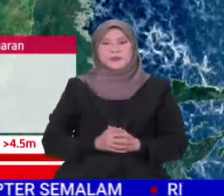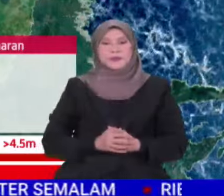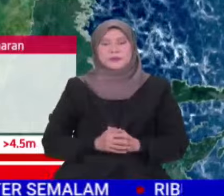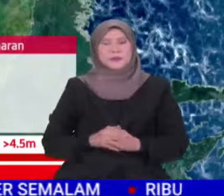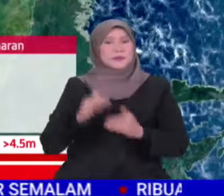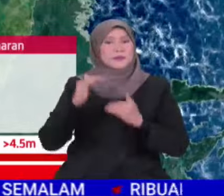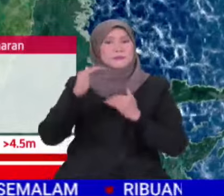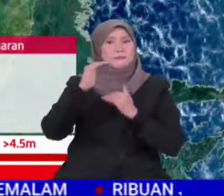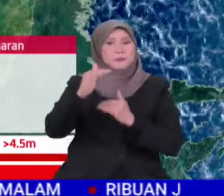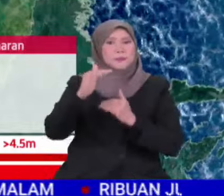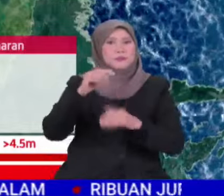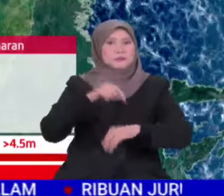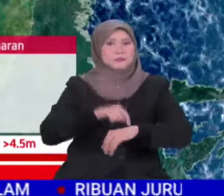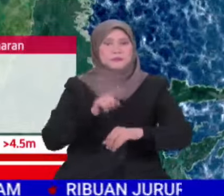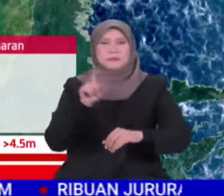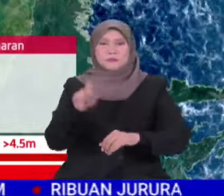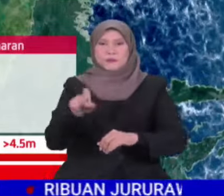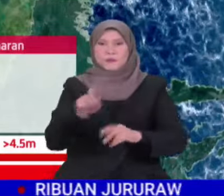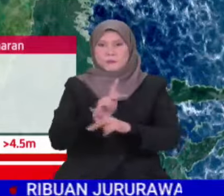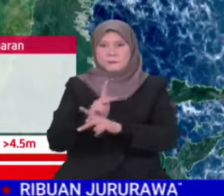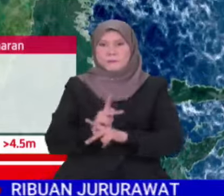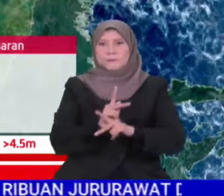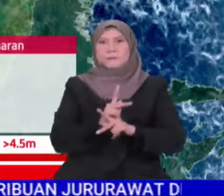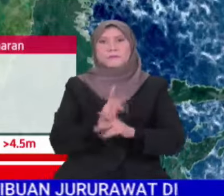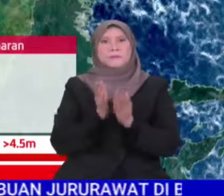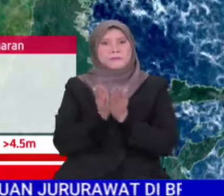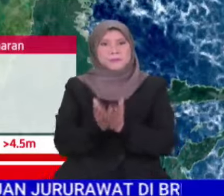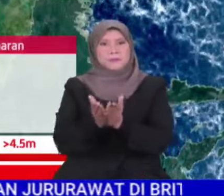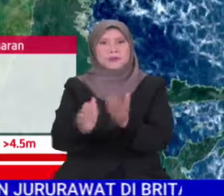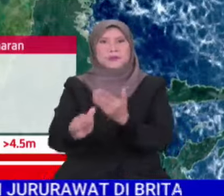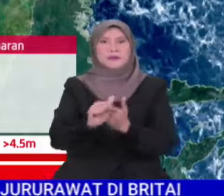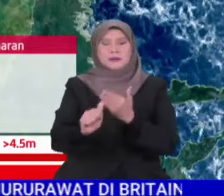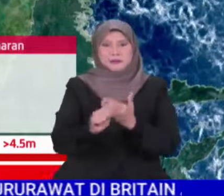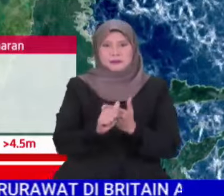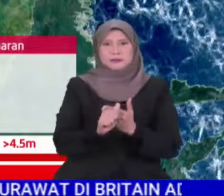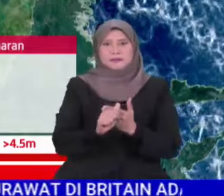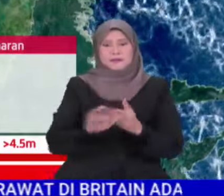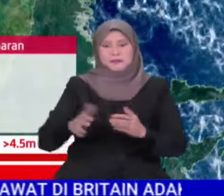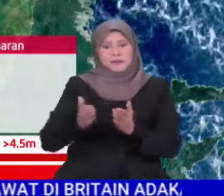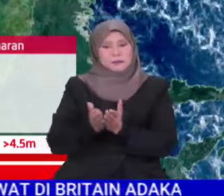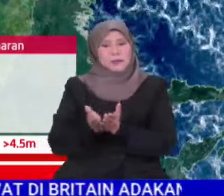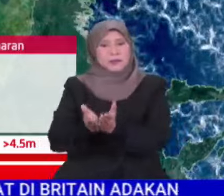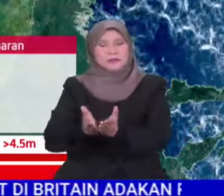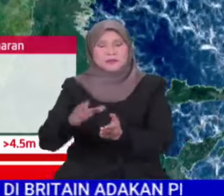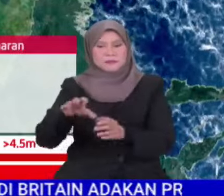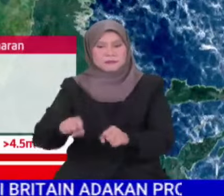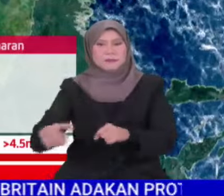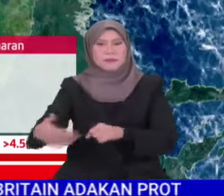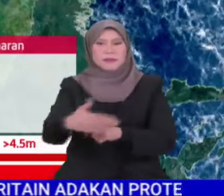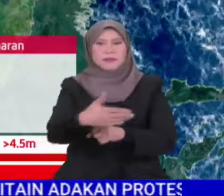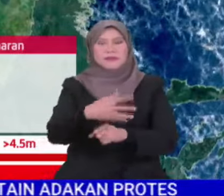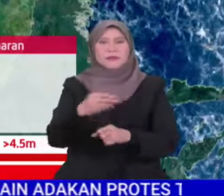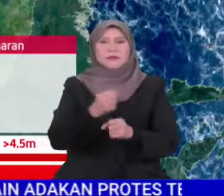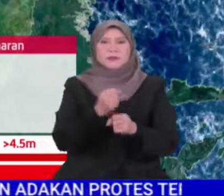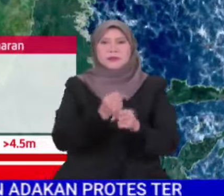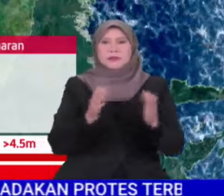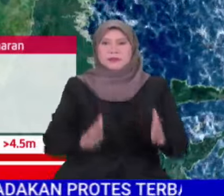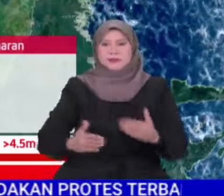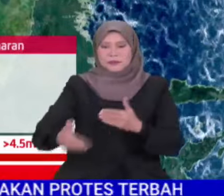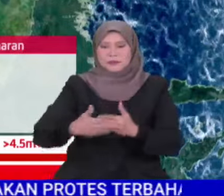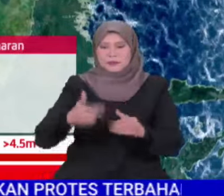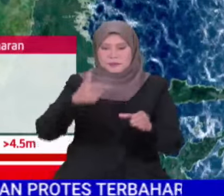dalam tempoh ini ianya adalah berbahaya kepada buah-buah kecil serta sukan negara selaut, aktiviti perkapalan, menangkap ikan dan juga pada pekerja-pekerja yang